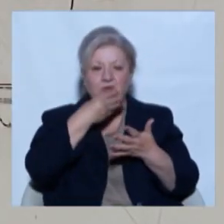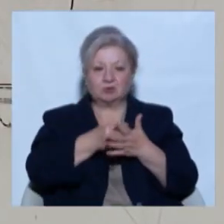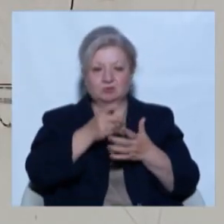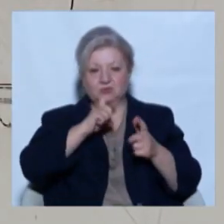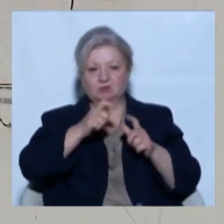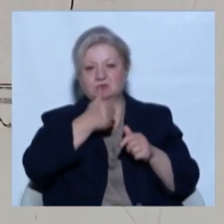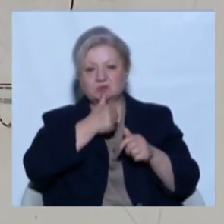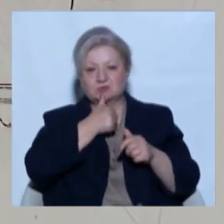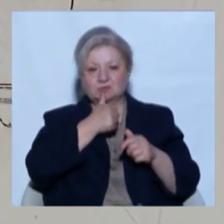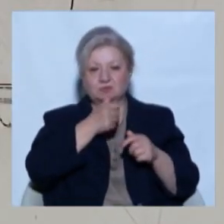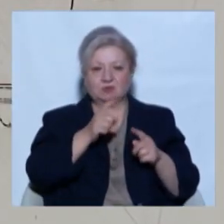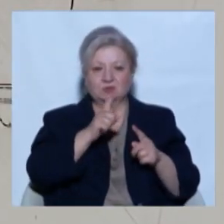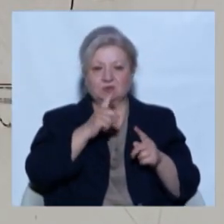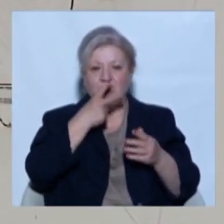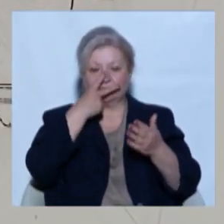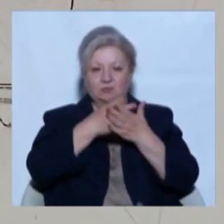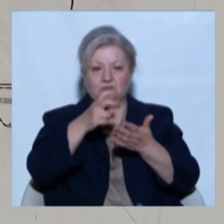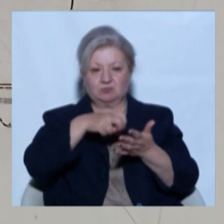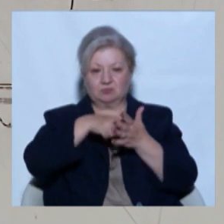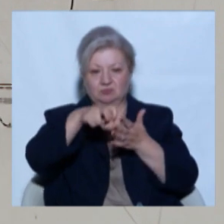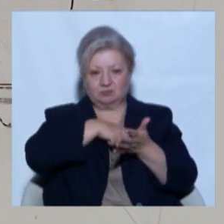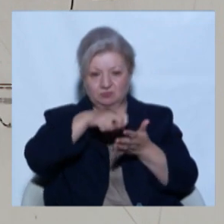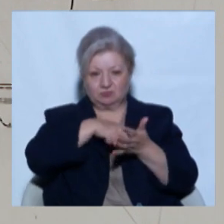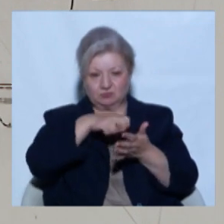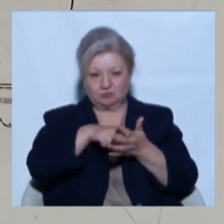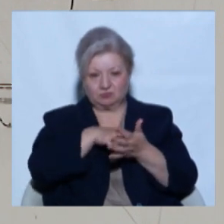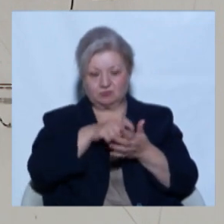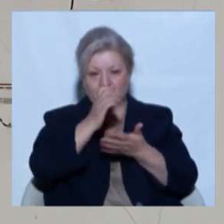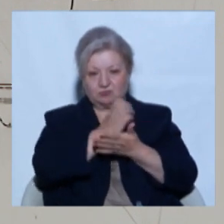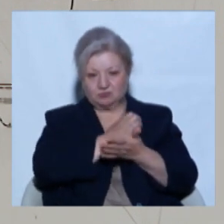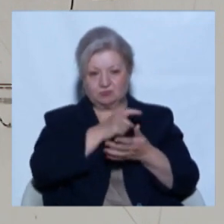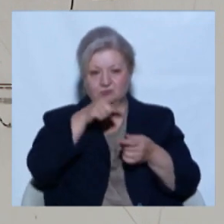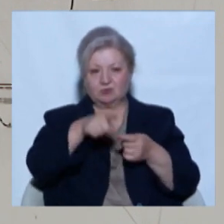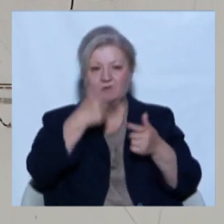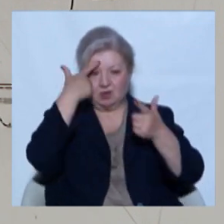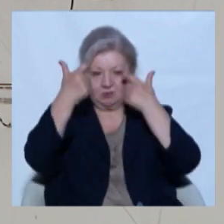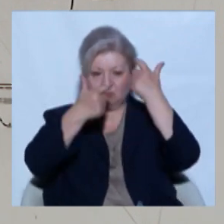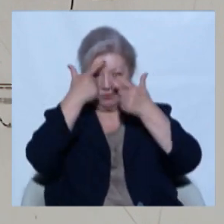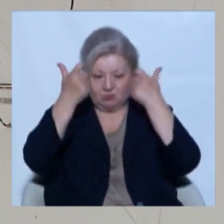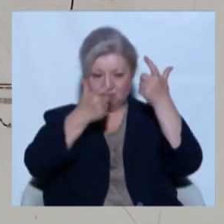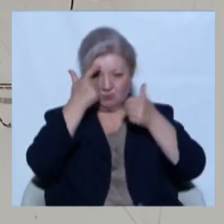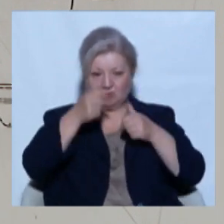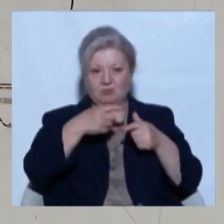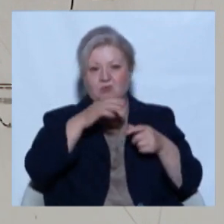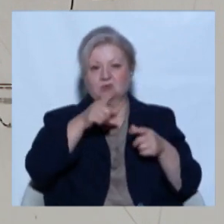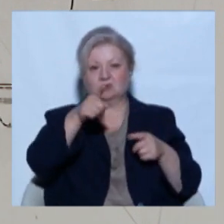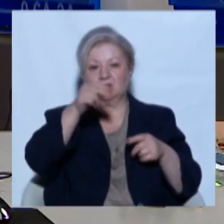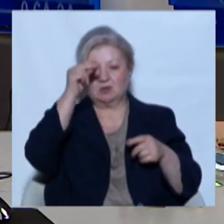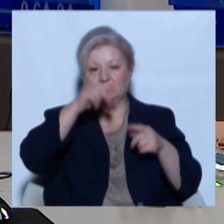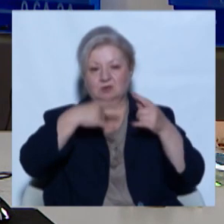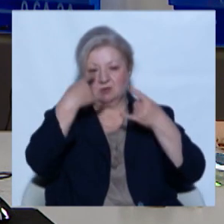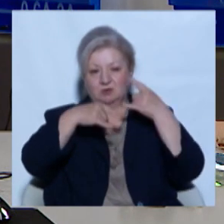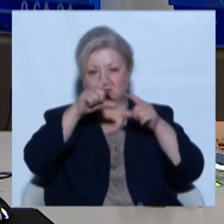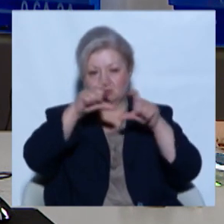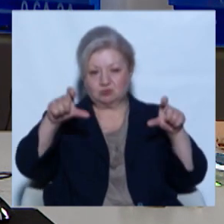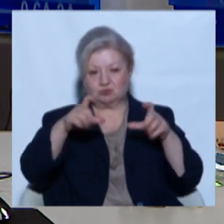ექსპერიმენტები გამოაგზავნონ, ამ ინფორმაციას შეიტყობენ ტელესკოლის ჯგუფიდან.